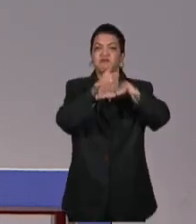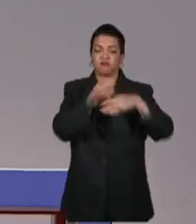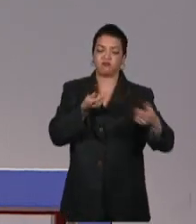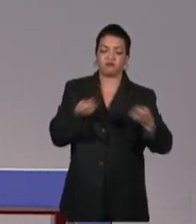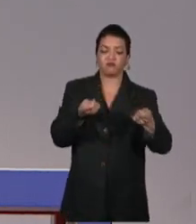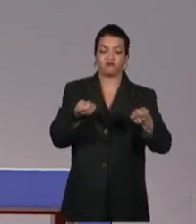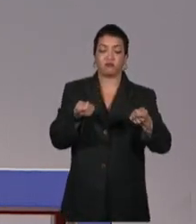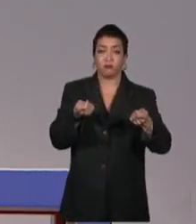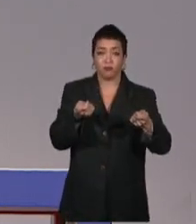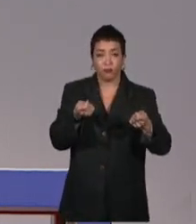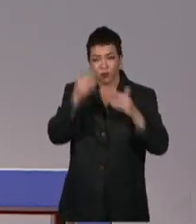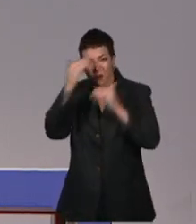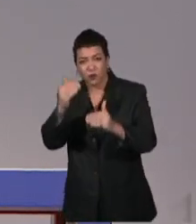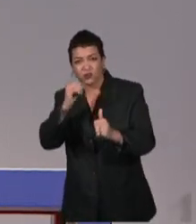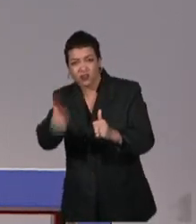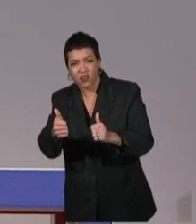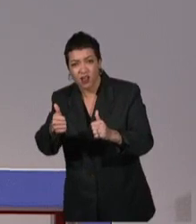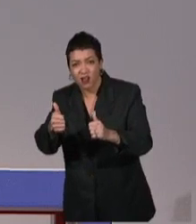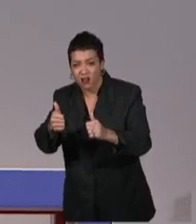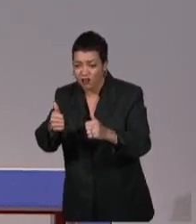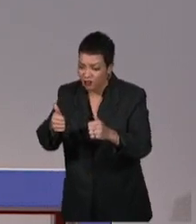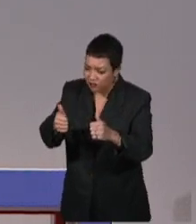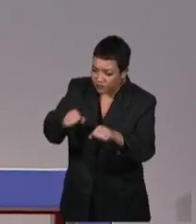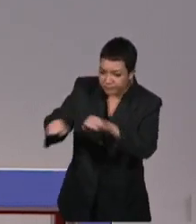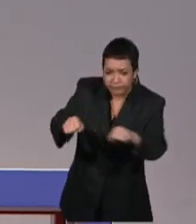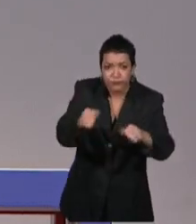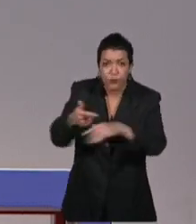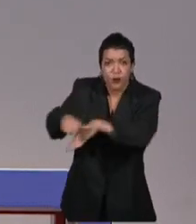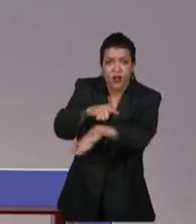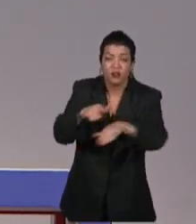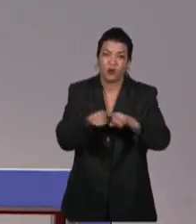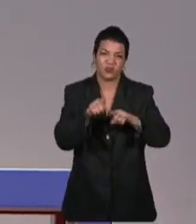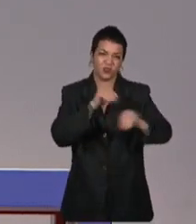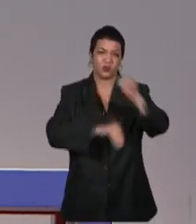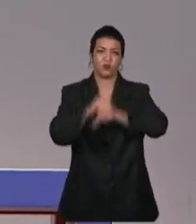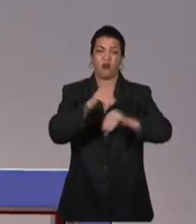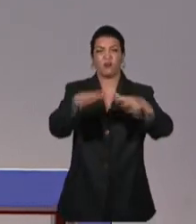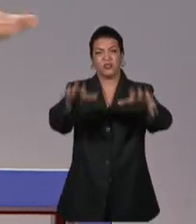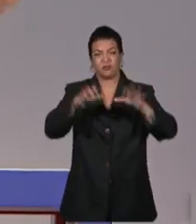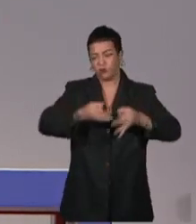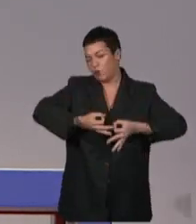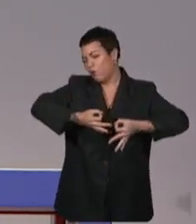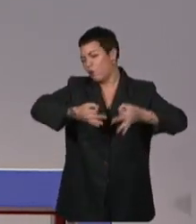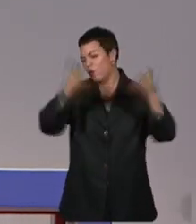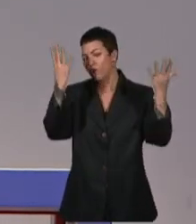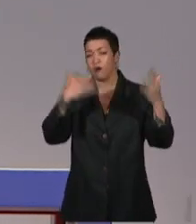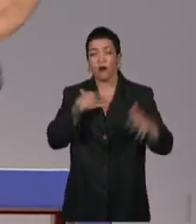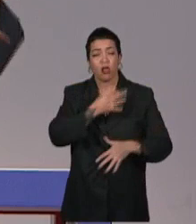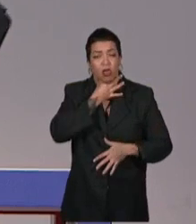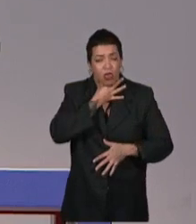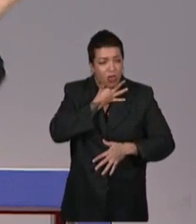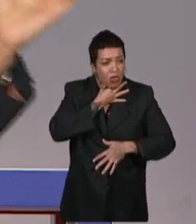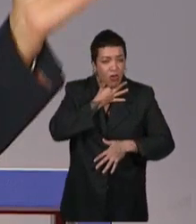les acteurs locaux. Notre système de soins bureaucratisé, saturé, tenu à bout de